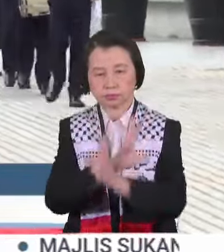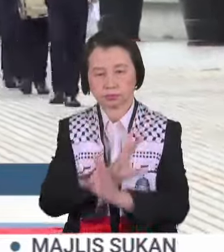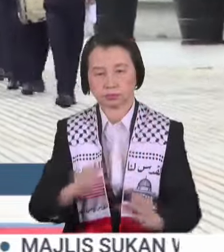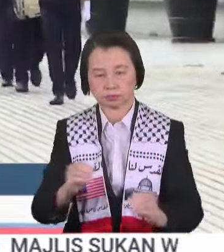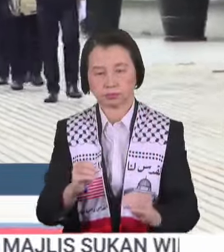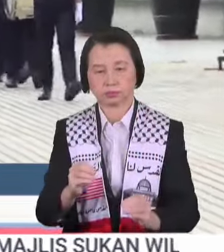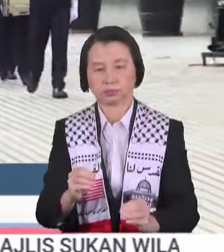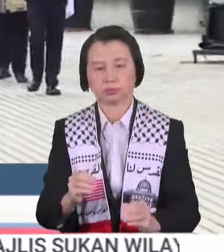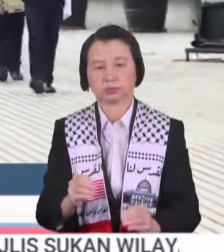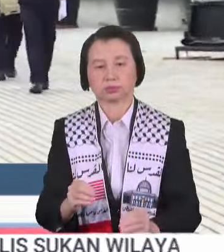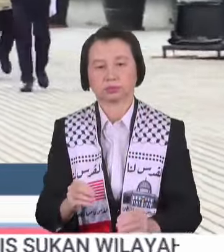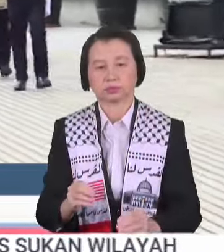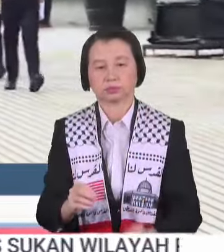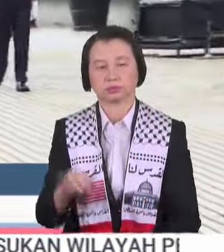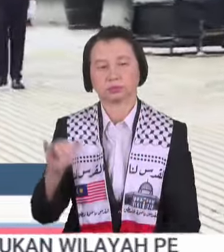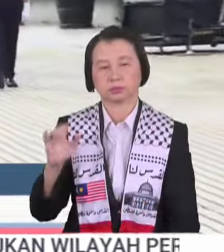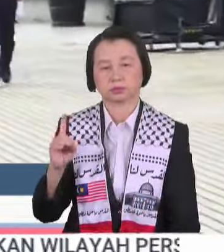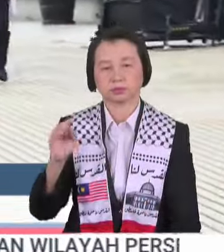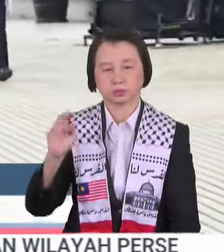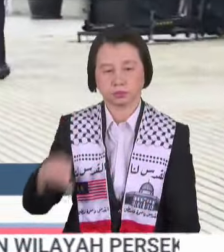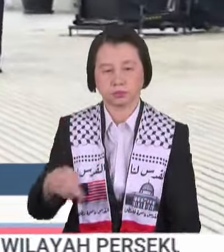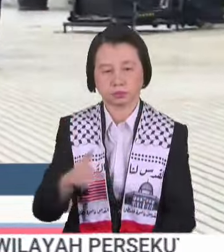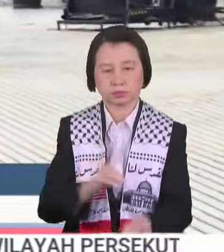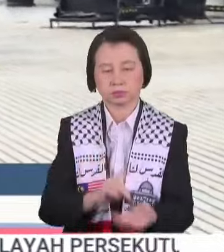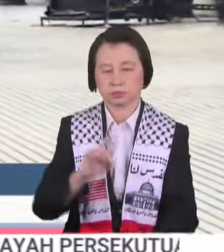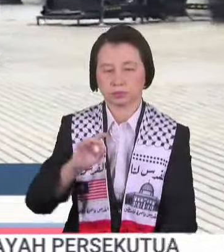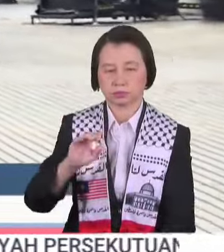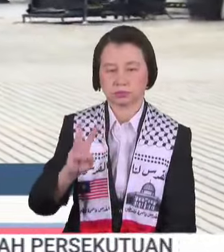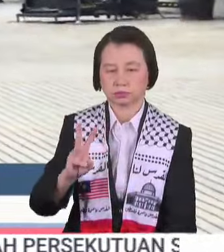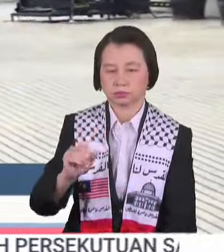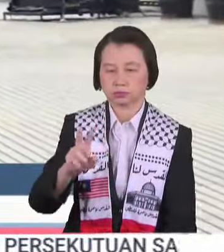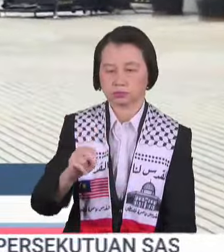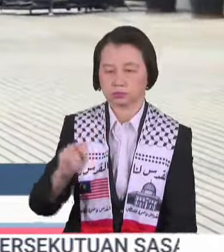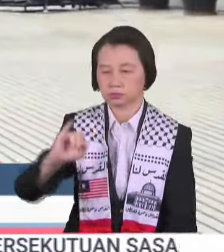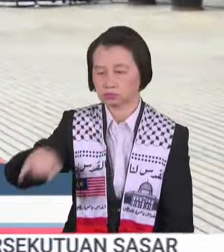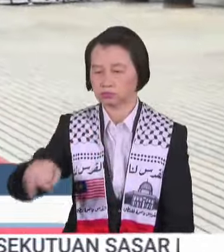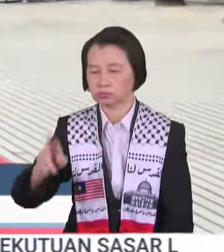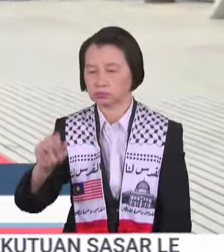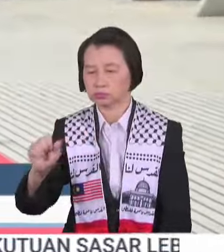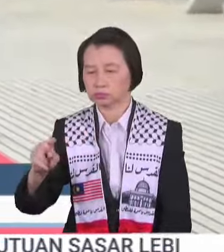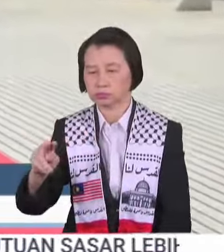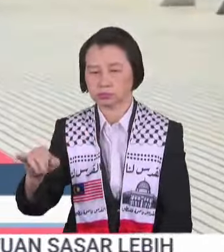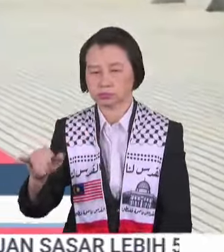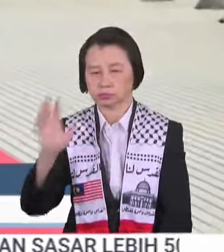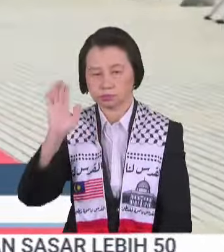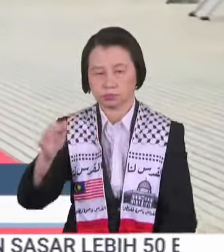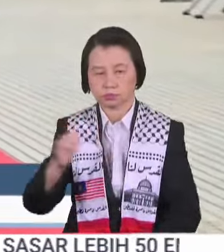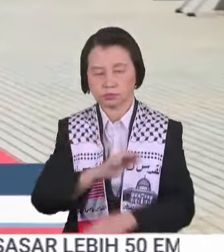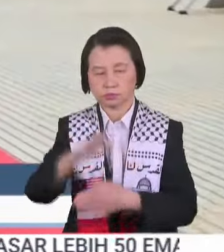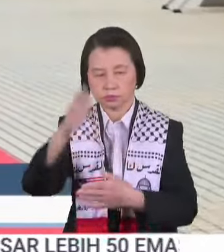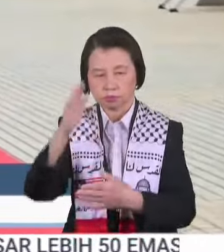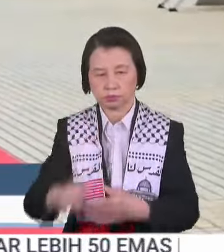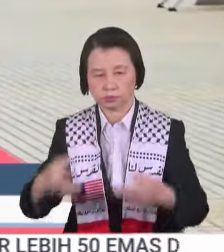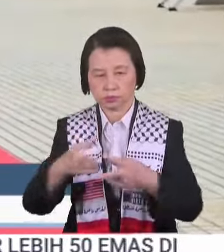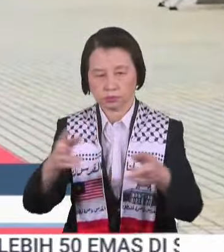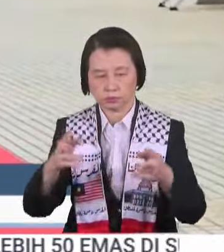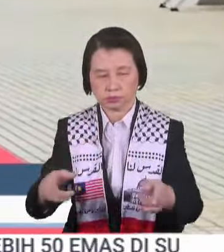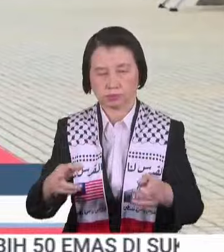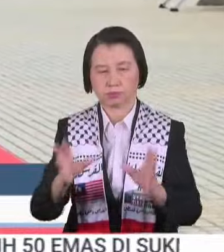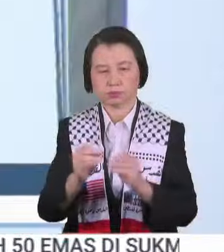Hee Chang Kee. Yang di-Pertua Negeri Tun Pehin Sri Dr. Wan Junaidi Tuanku Jaafar dijadual menyempurnakan istiadat pembukaan persidangan